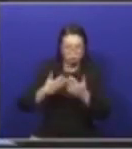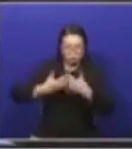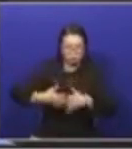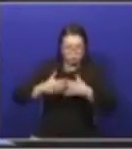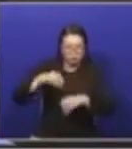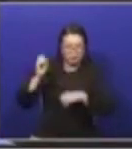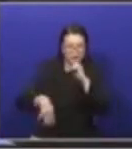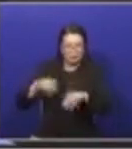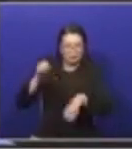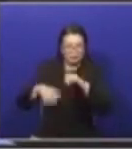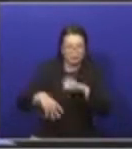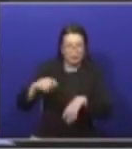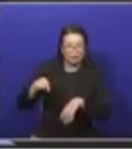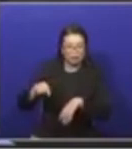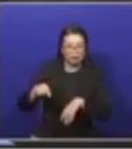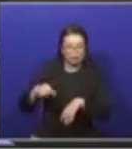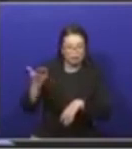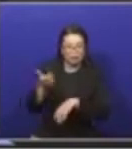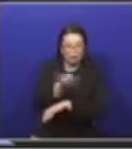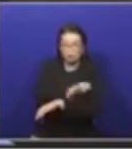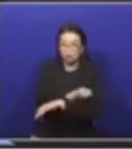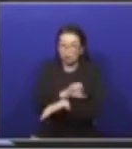เนี่ยเอาไปทำไมเชื้อเพลิงแล้วขายได้ราคาดีด้วยแต่นี่รัฐบาลจะโอนงบค่าก่อสร้างระบบจัดการขยะเพื่อผลิตเป็นr d fที่อยุธยาปทุมธานี